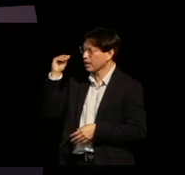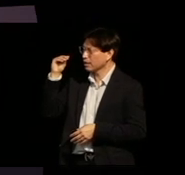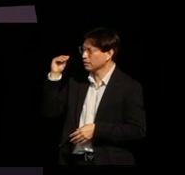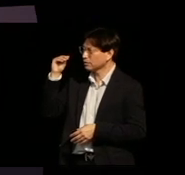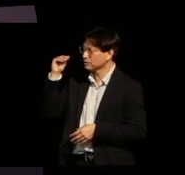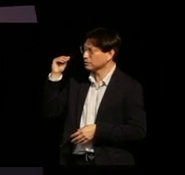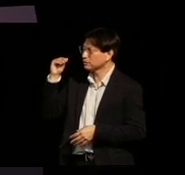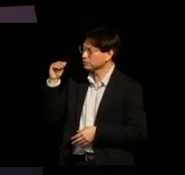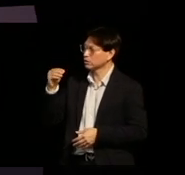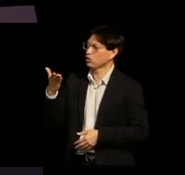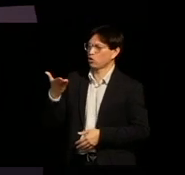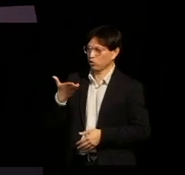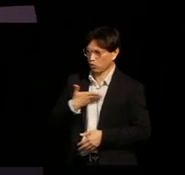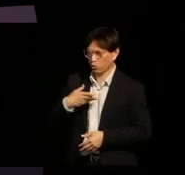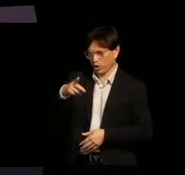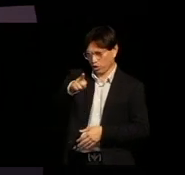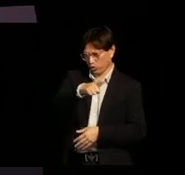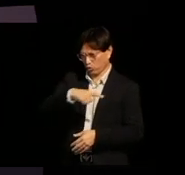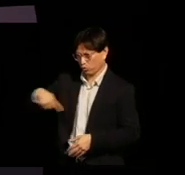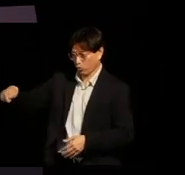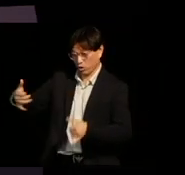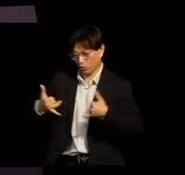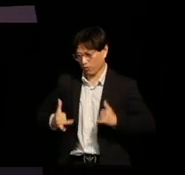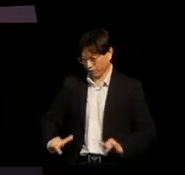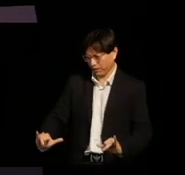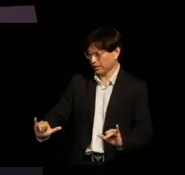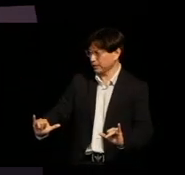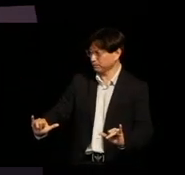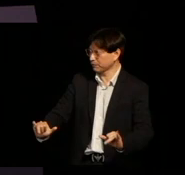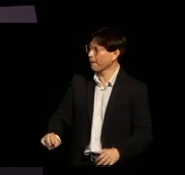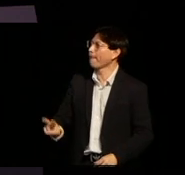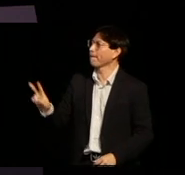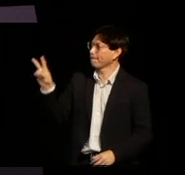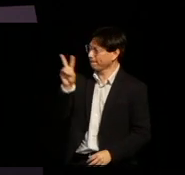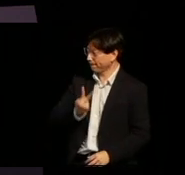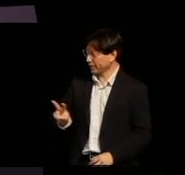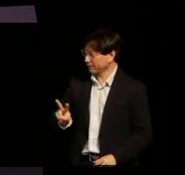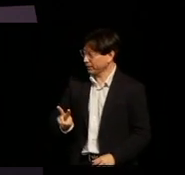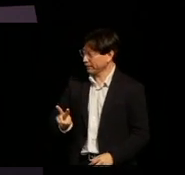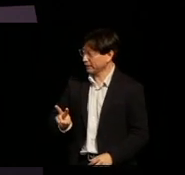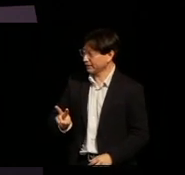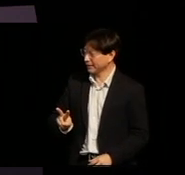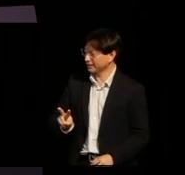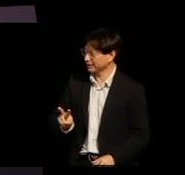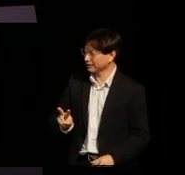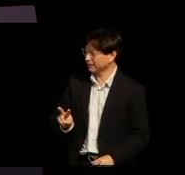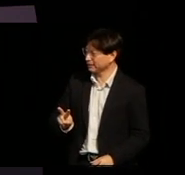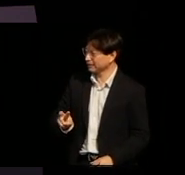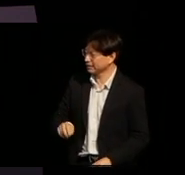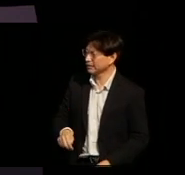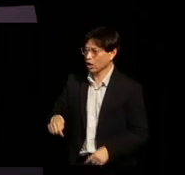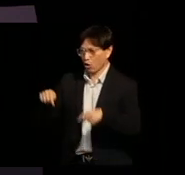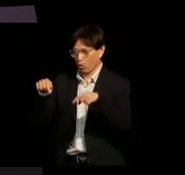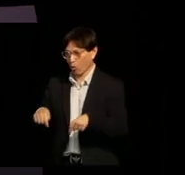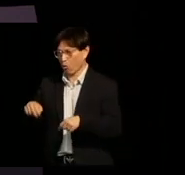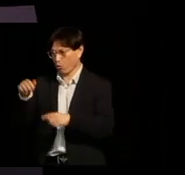Samuele dice sono qui tutti i tuoi figli Allora veramente la sfida grande oggi è Se uno è in chiesa